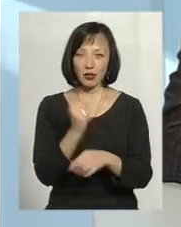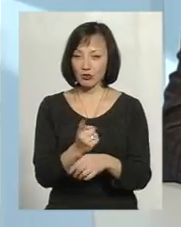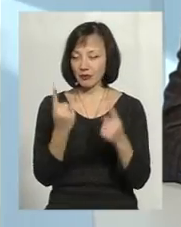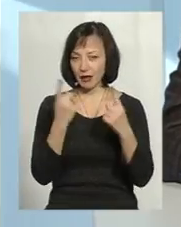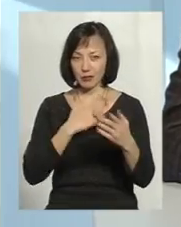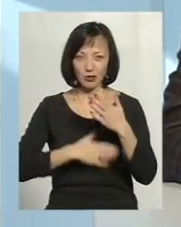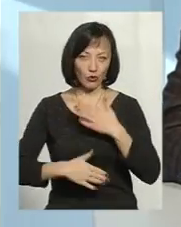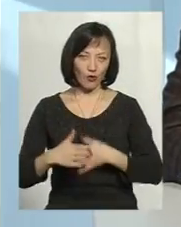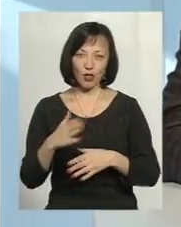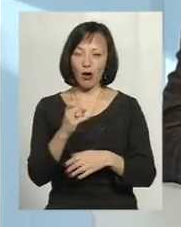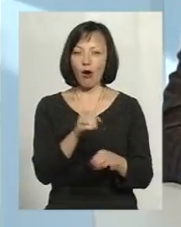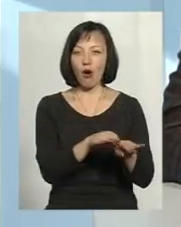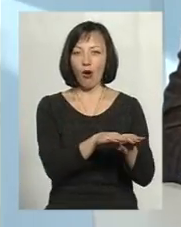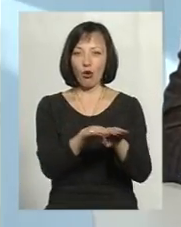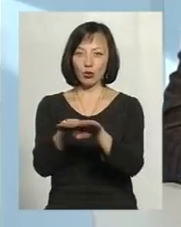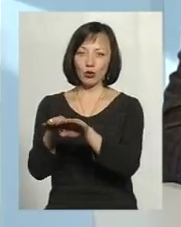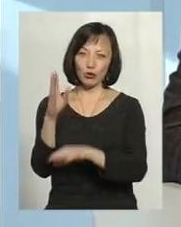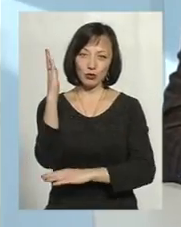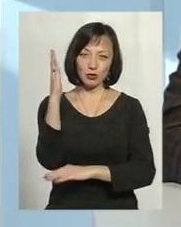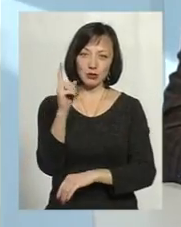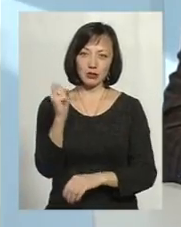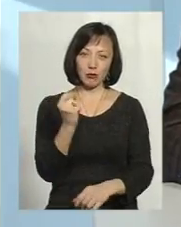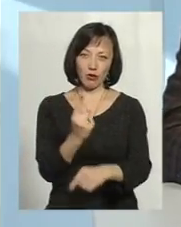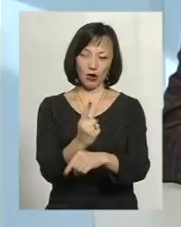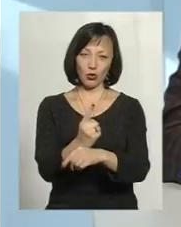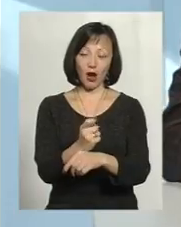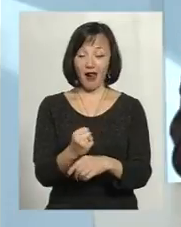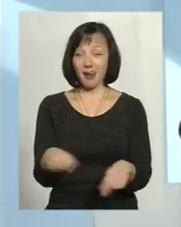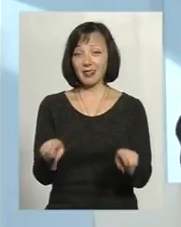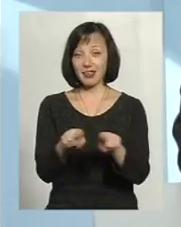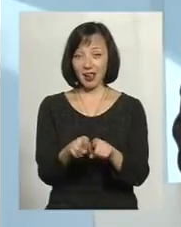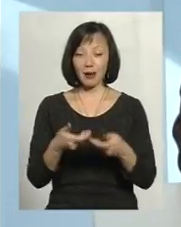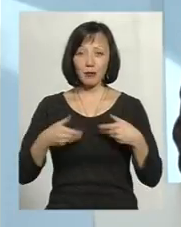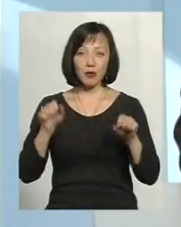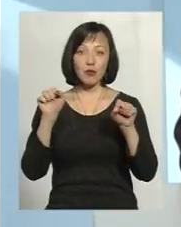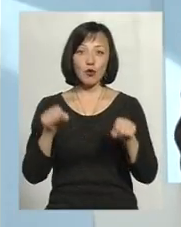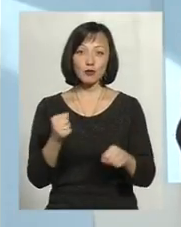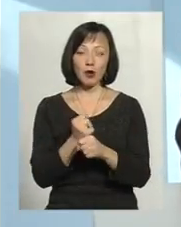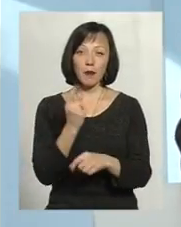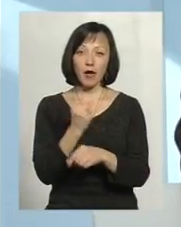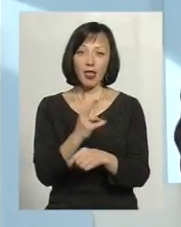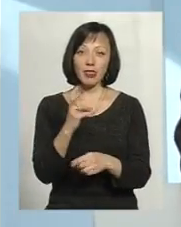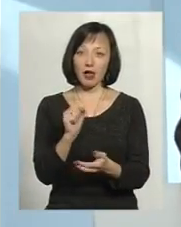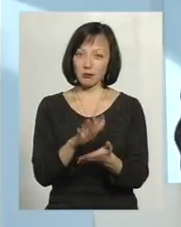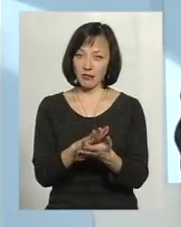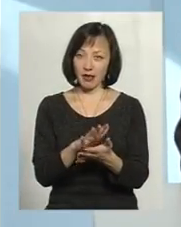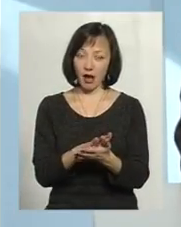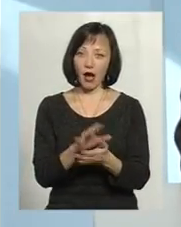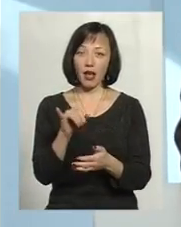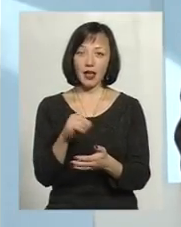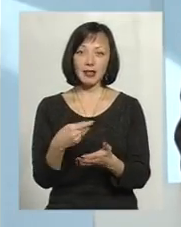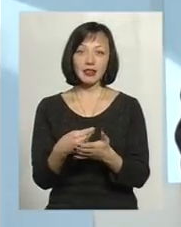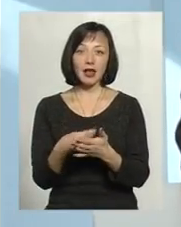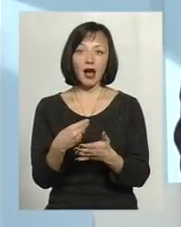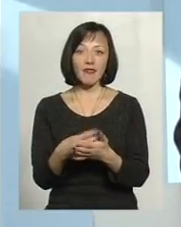превеликим задоволенням одноголосно проголосувала би за мораторій. А так, ми можемо накласти мораторій на сміття, і на тарифи